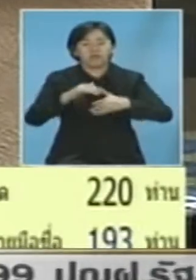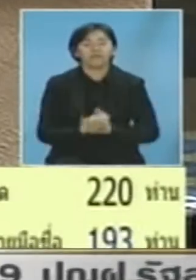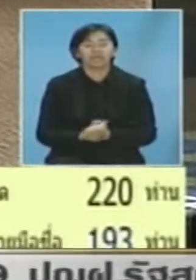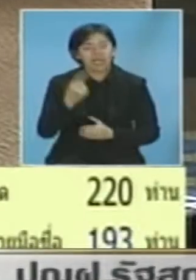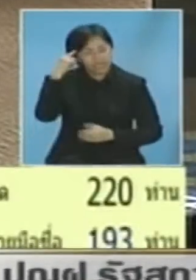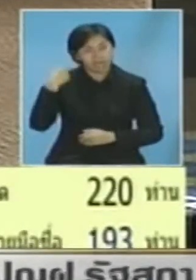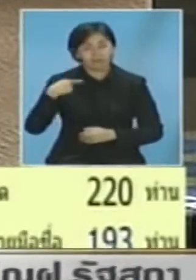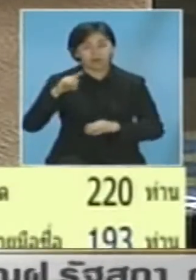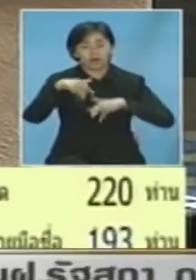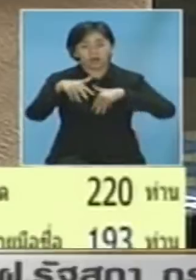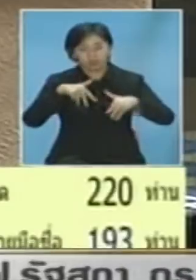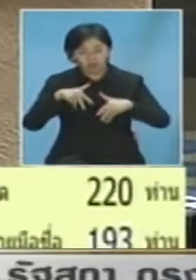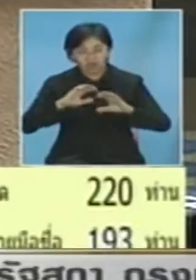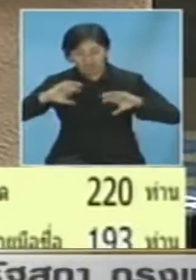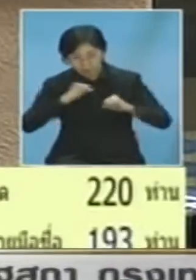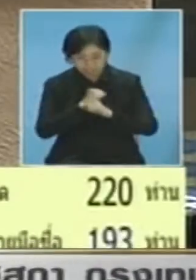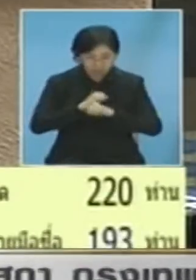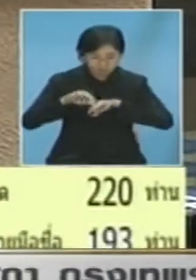ธิ์ต่อภารกิจของรัฐ